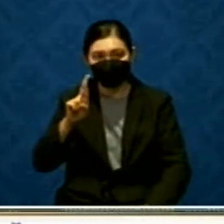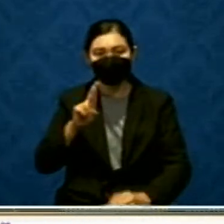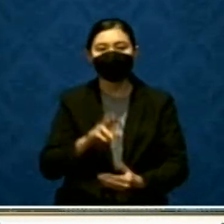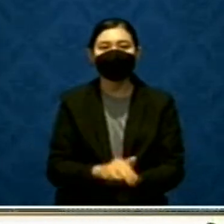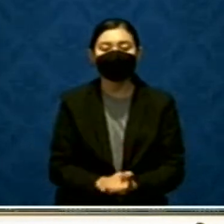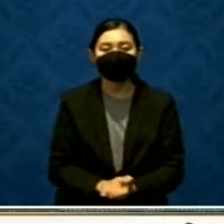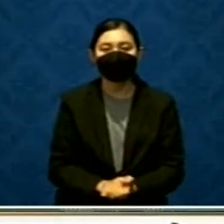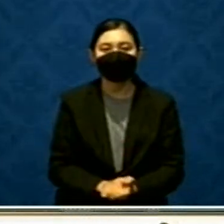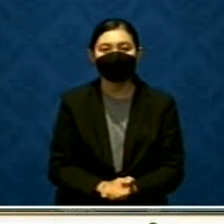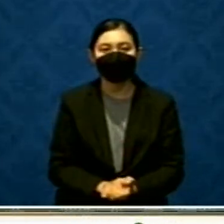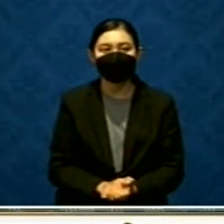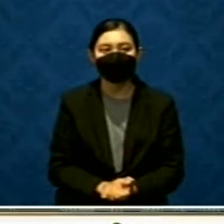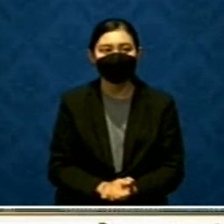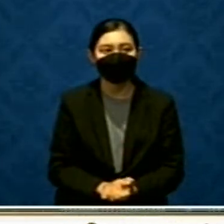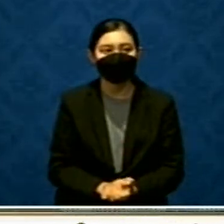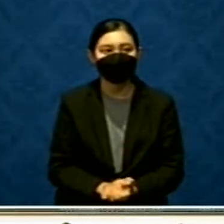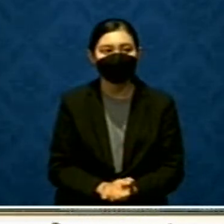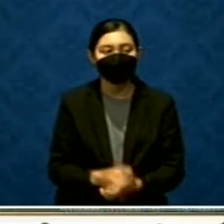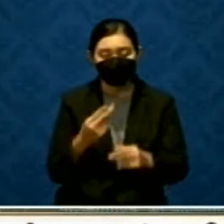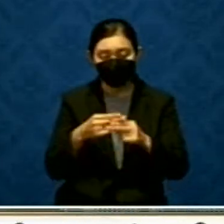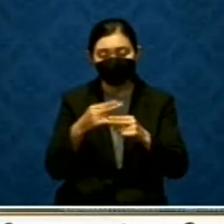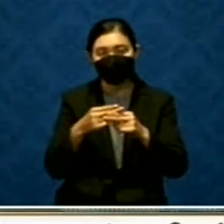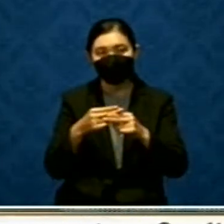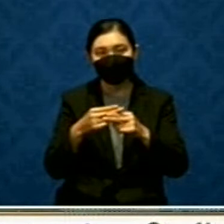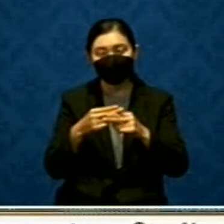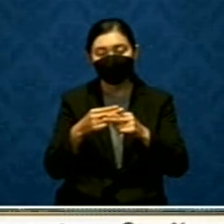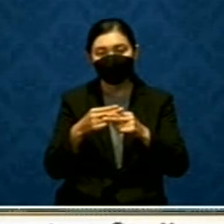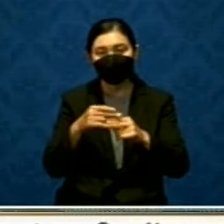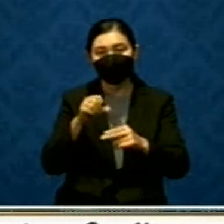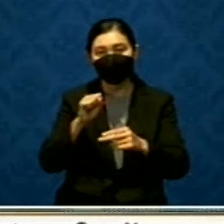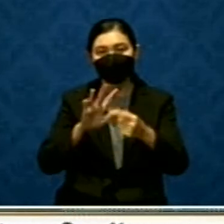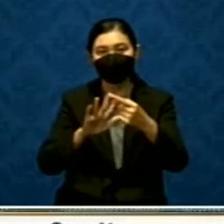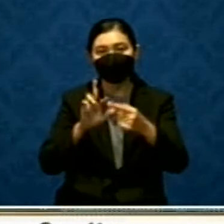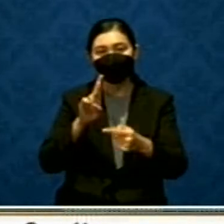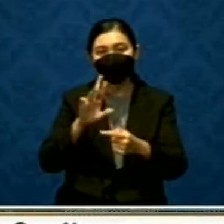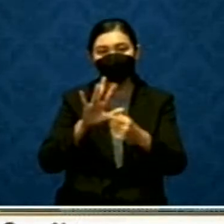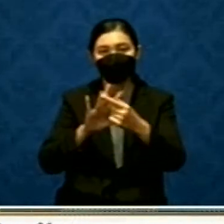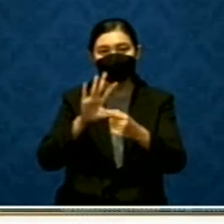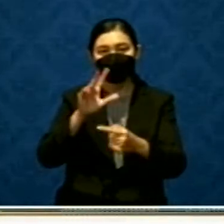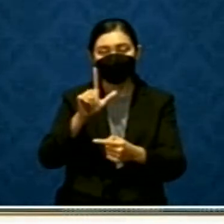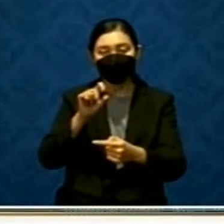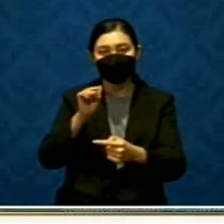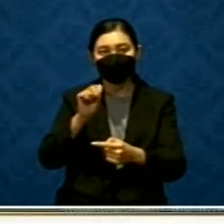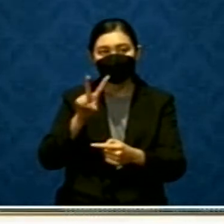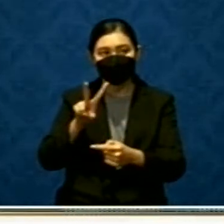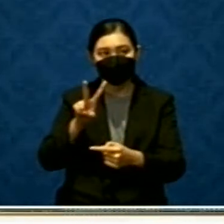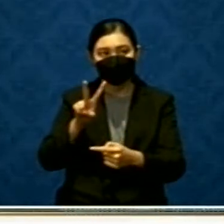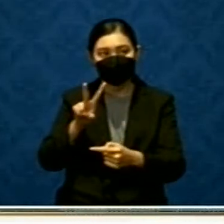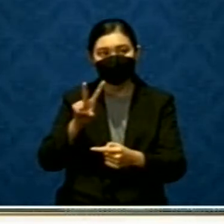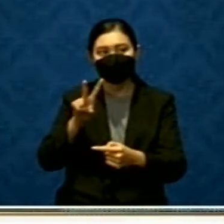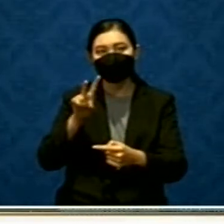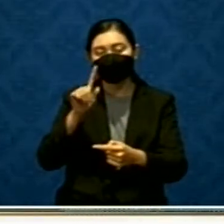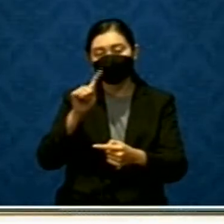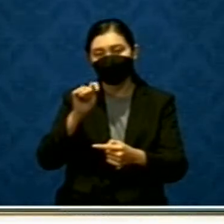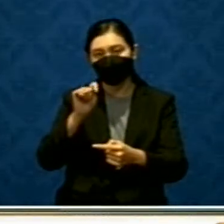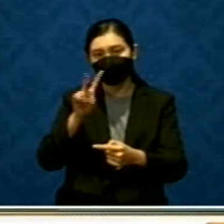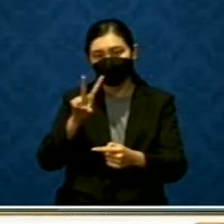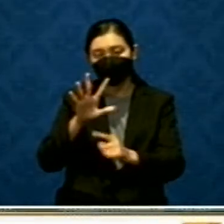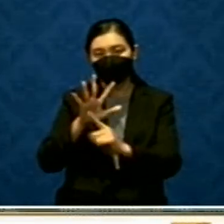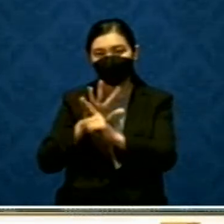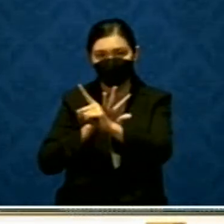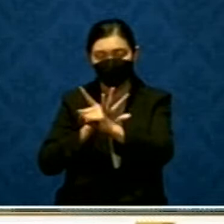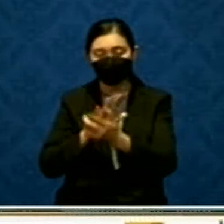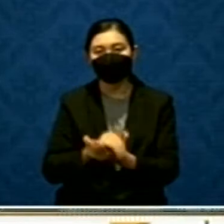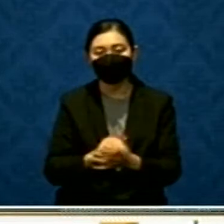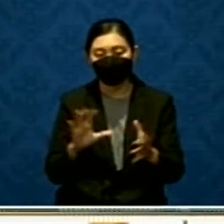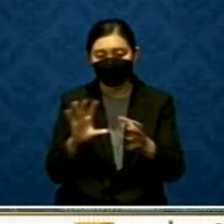ท่านเป็นผู้ตั้งประเด็นขึ้นมาว่าเรื่องนี้เนี่ยเป็นการซ้ำซ้อนโครงการนะครับรถไฟทางคู่ความเร็วสูง และมอเตอร์เว